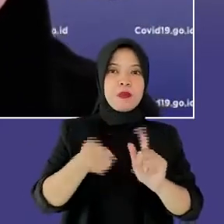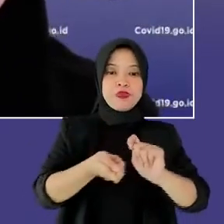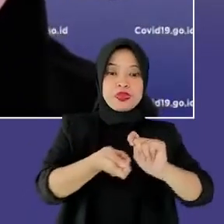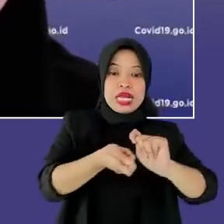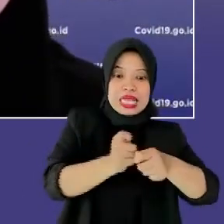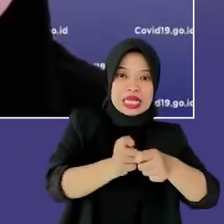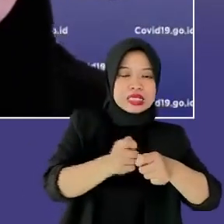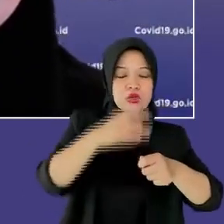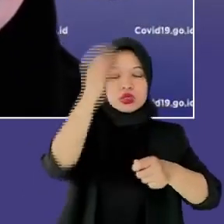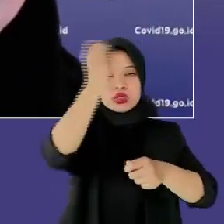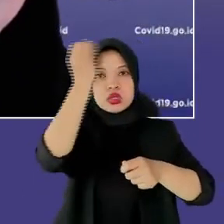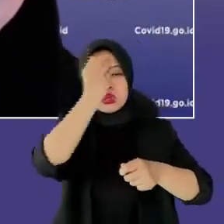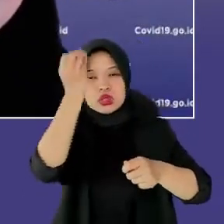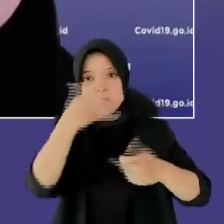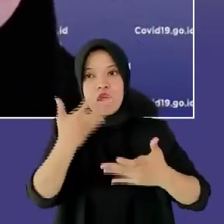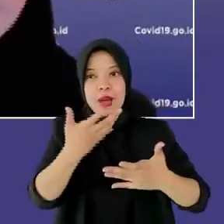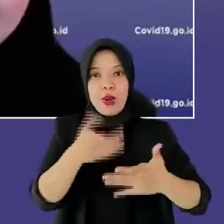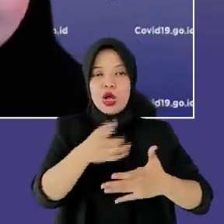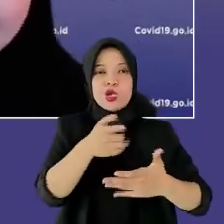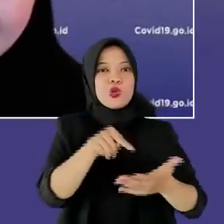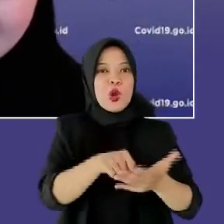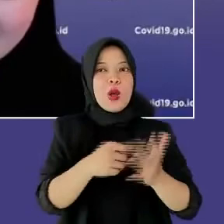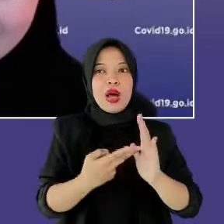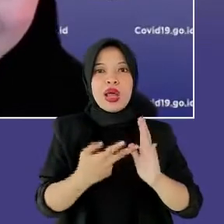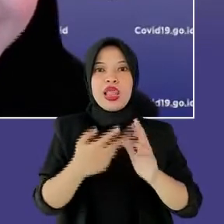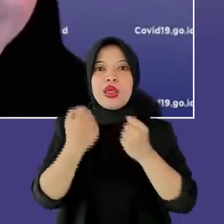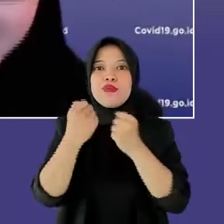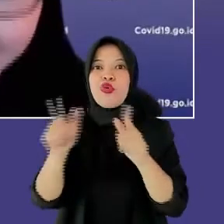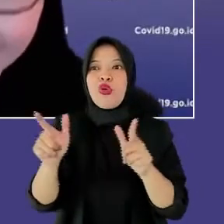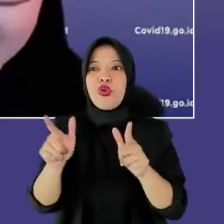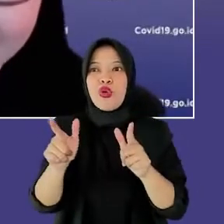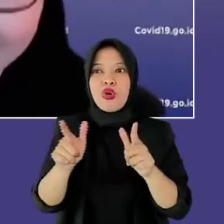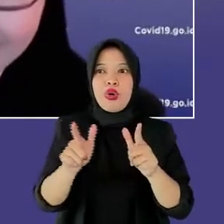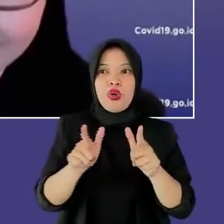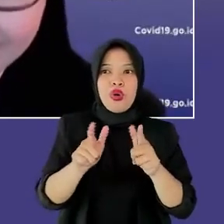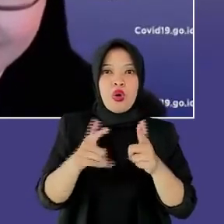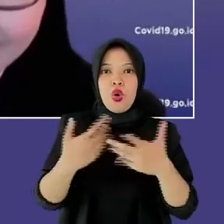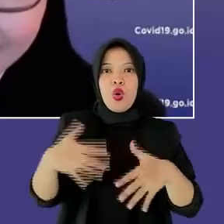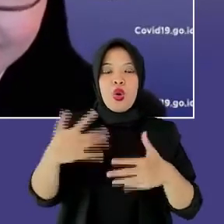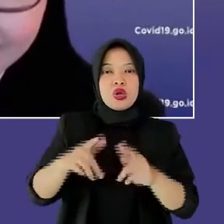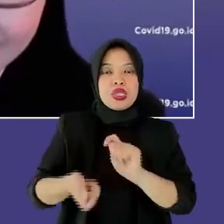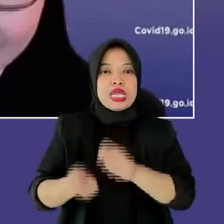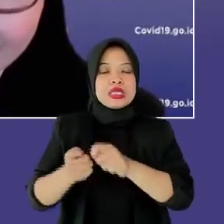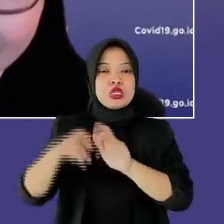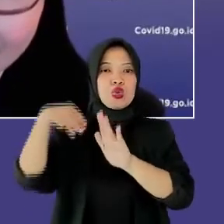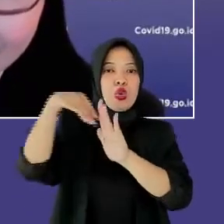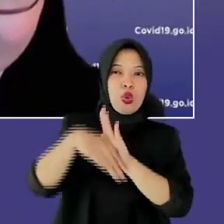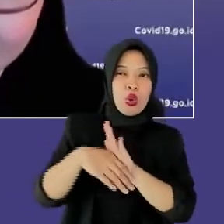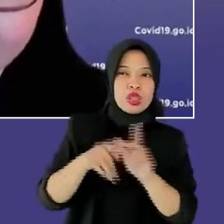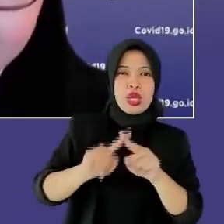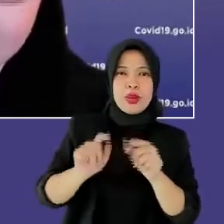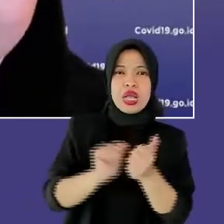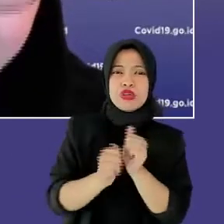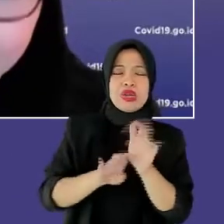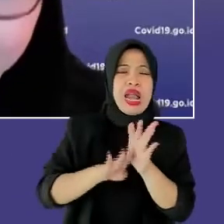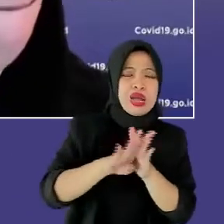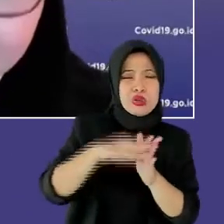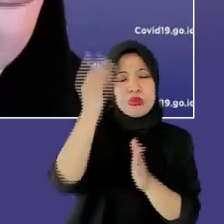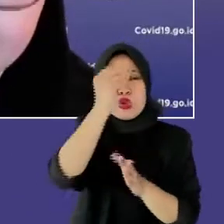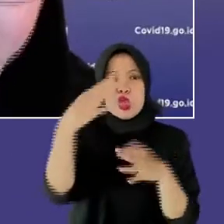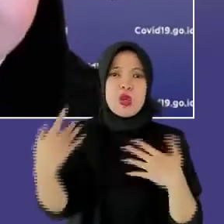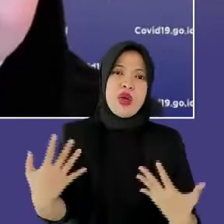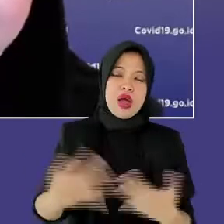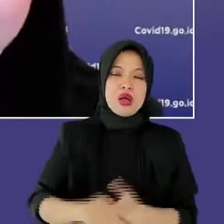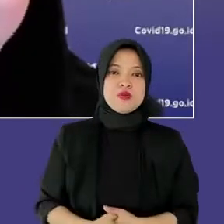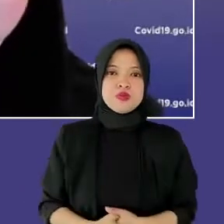testing ini memang bikin pusing, apalagi kalau kemudian masuk libur, tiba-tiba spesimen turun sekali, tapi kasus tetap naik. Nah, ini kan jadi bingung